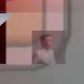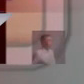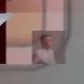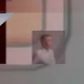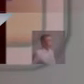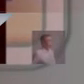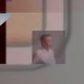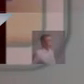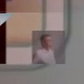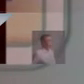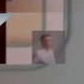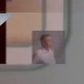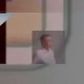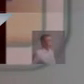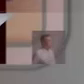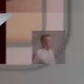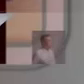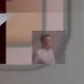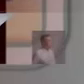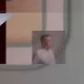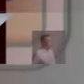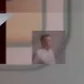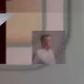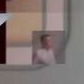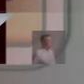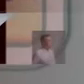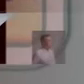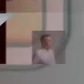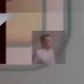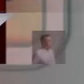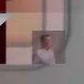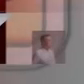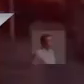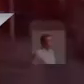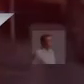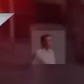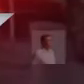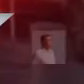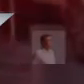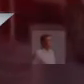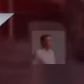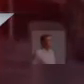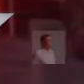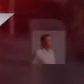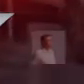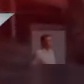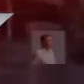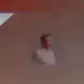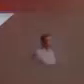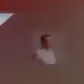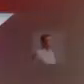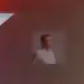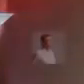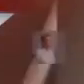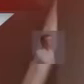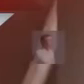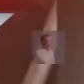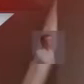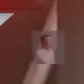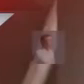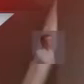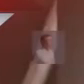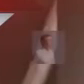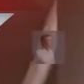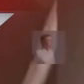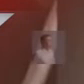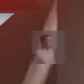这样的，哦，如果要回到很学术上来讲，哦，发这种振兴券还是要两个目的的。第一个是要政策